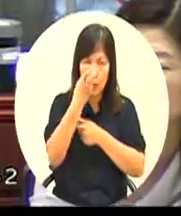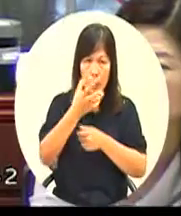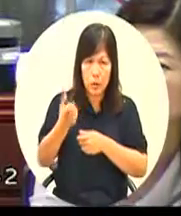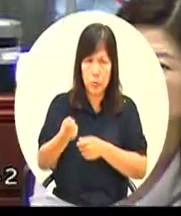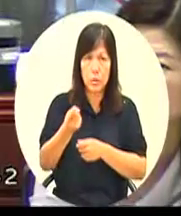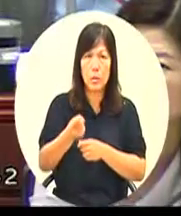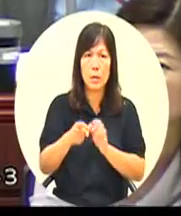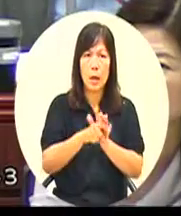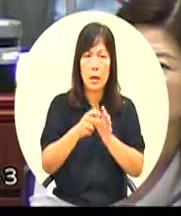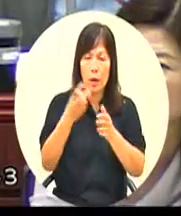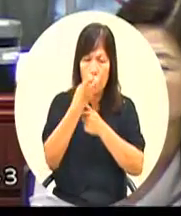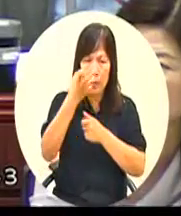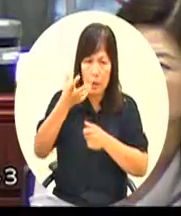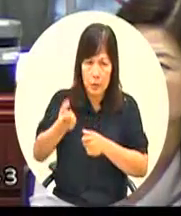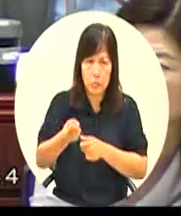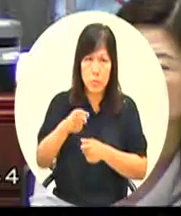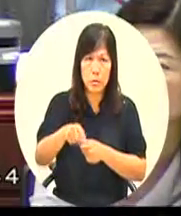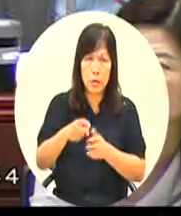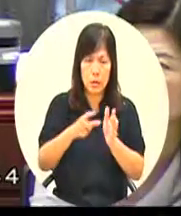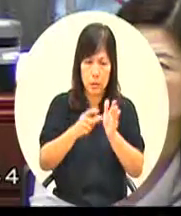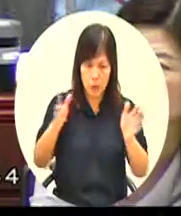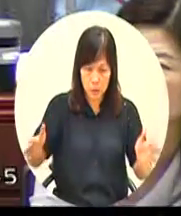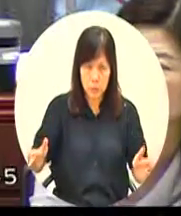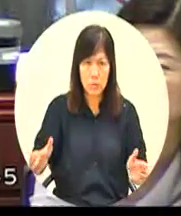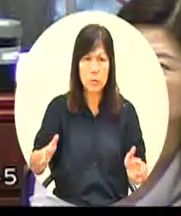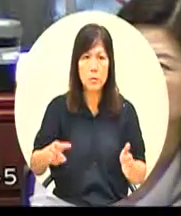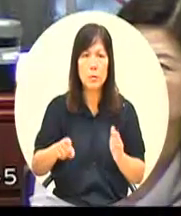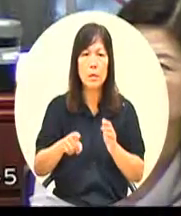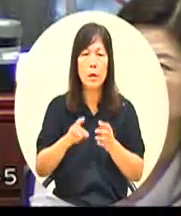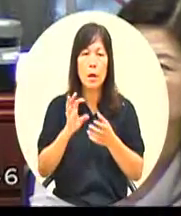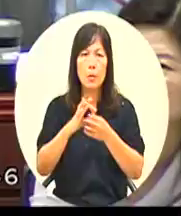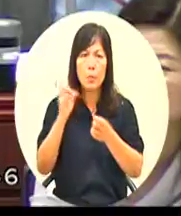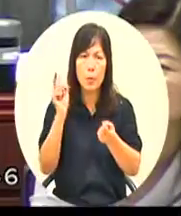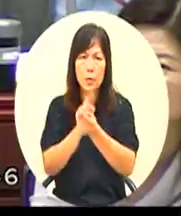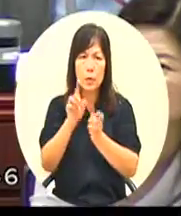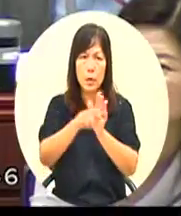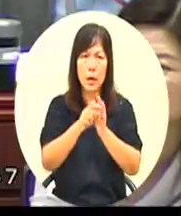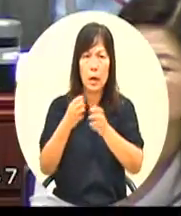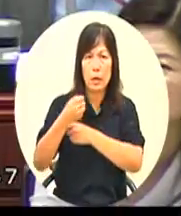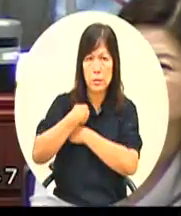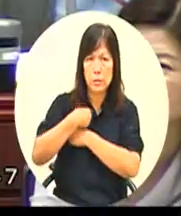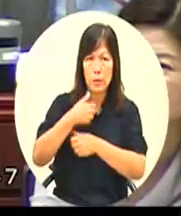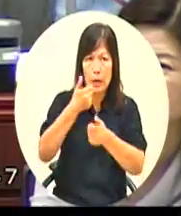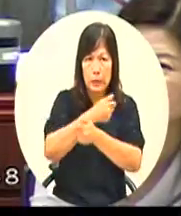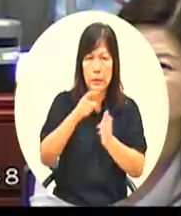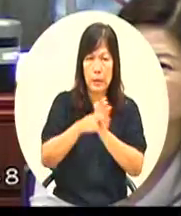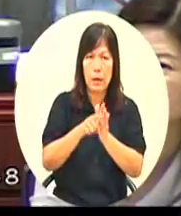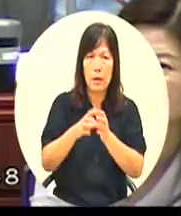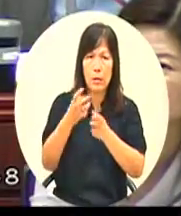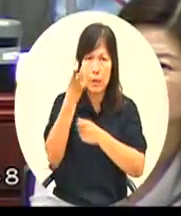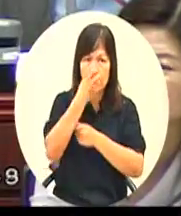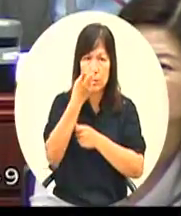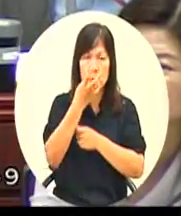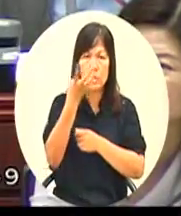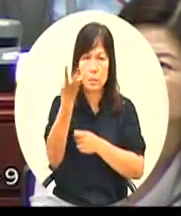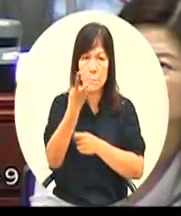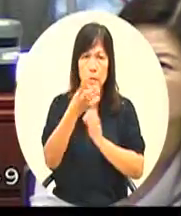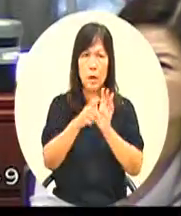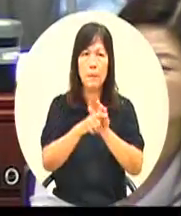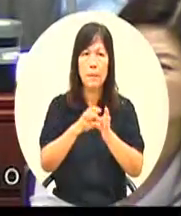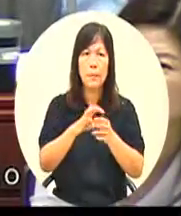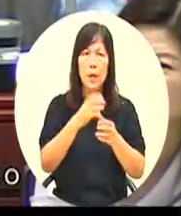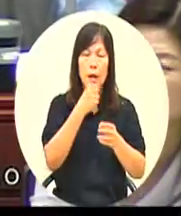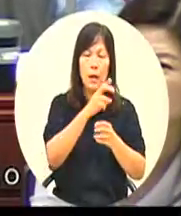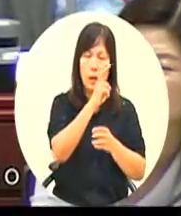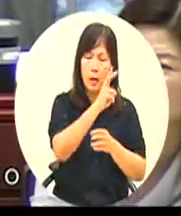段取得管理权的这段期间当中，我们已经跟军方代管了四户二号、三号、四号、十一